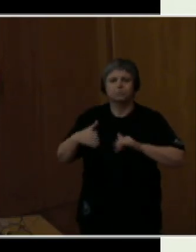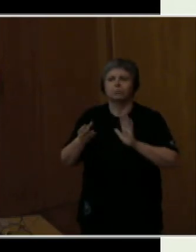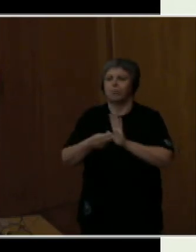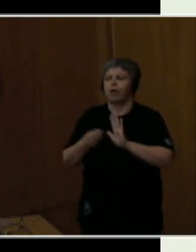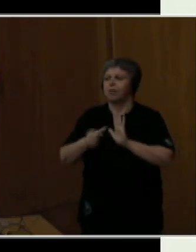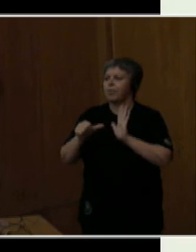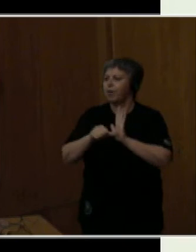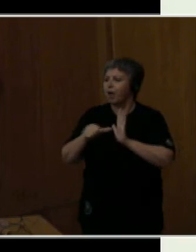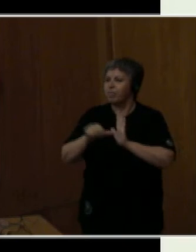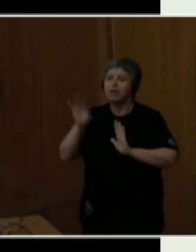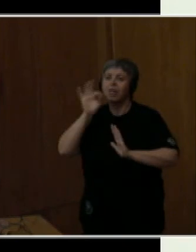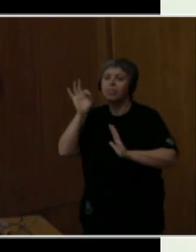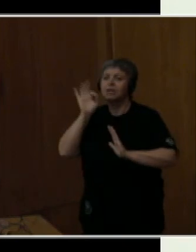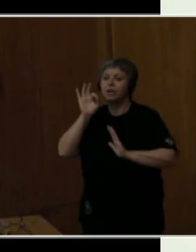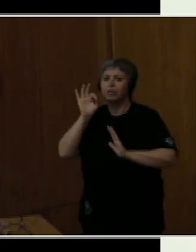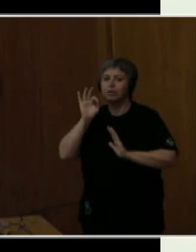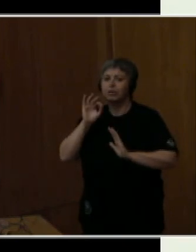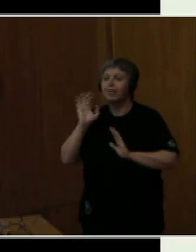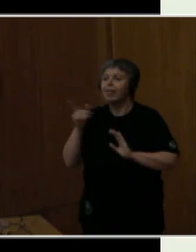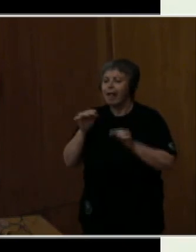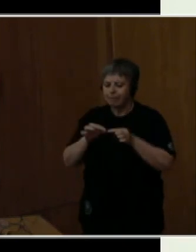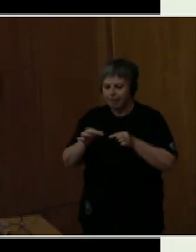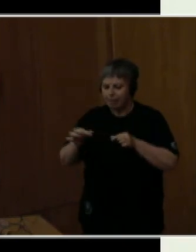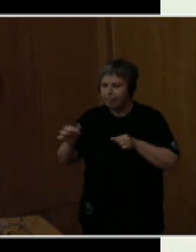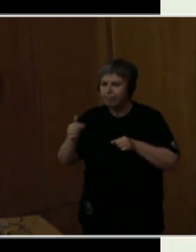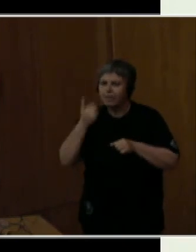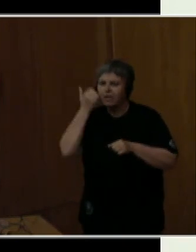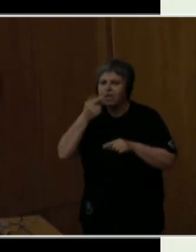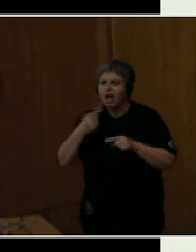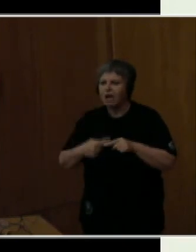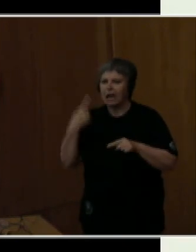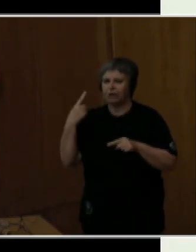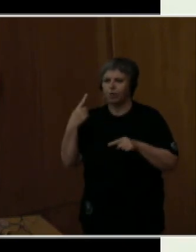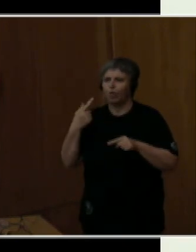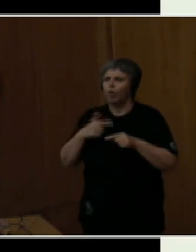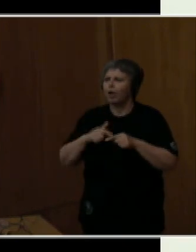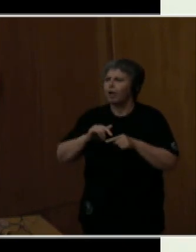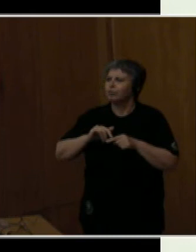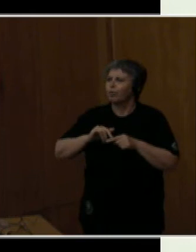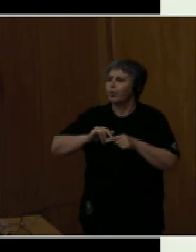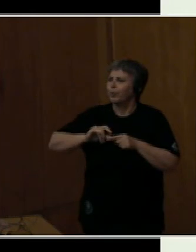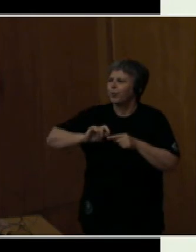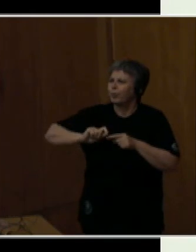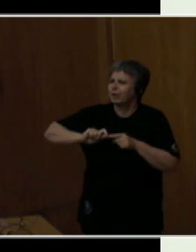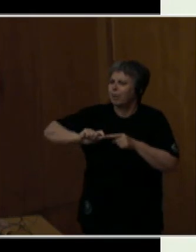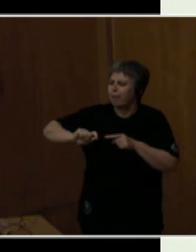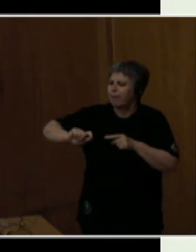Αθήνα-Θεσσαλονίκη. Με το χαλκό θα υπήρχε τεράστια εξασθένιση. Και σκεφτείτε και ακόμα μεγαλύτερες